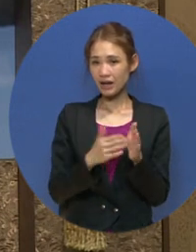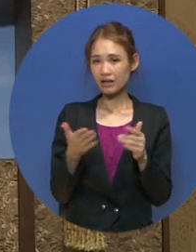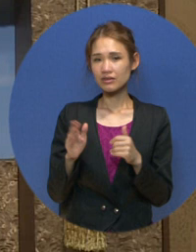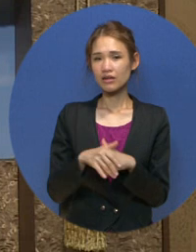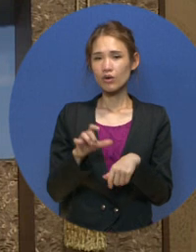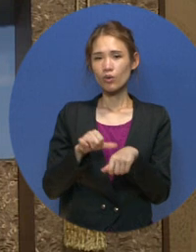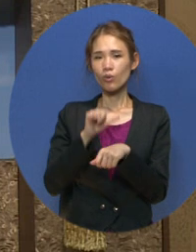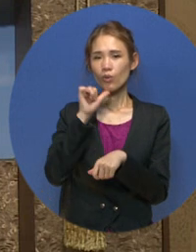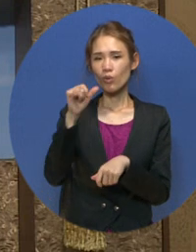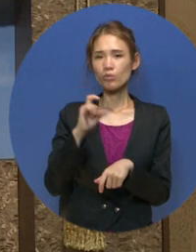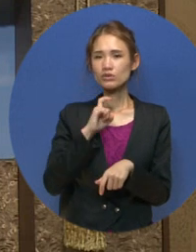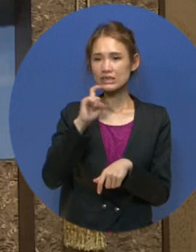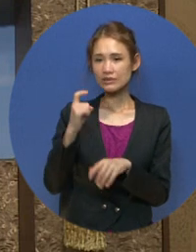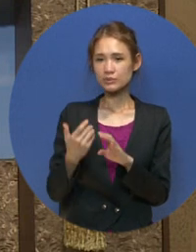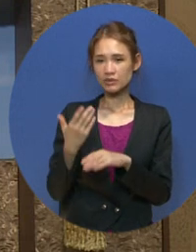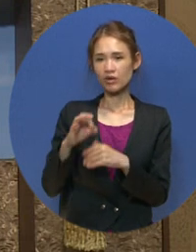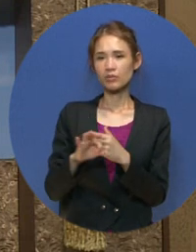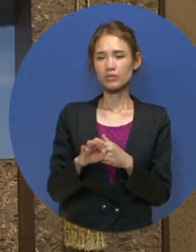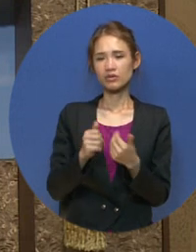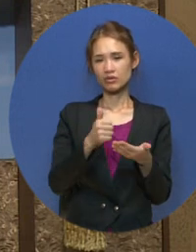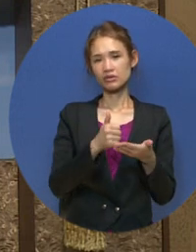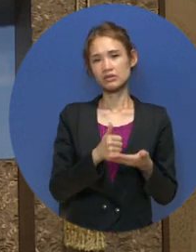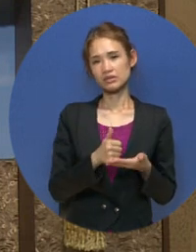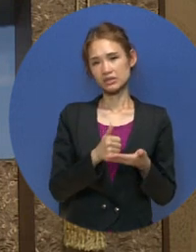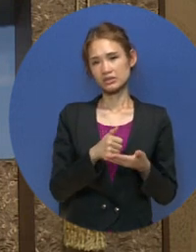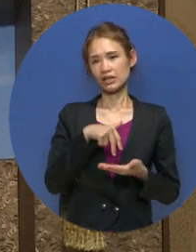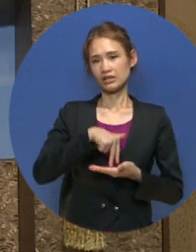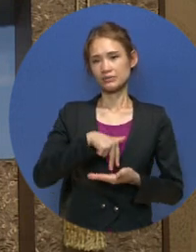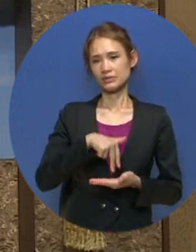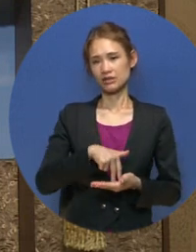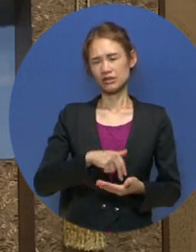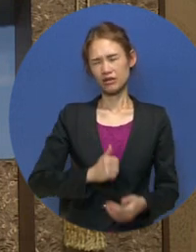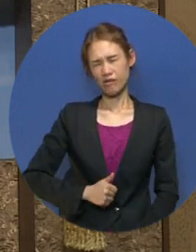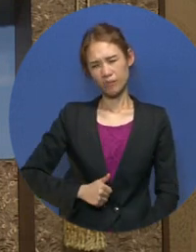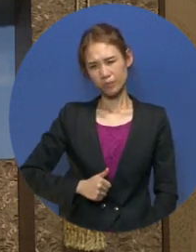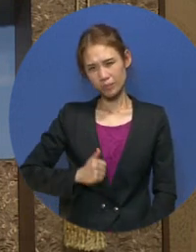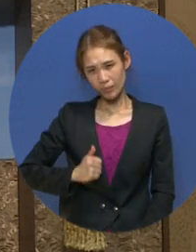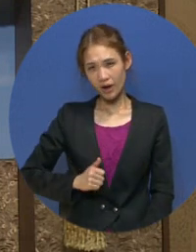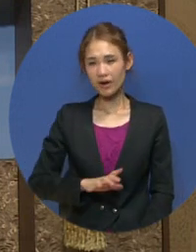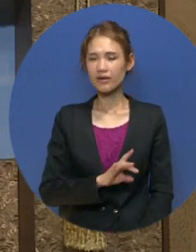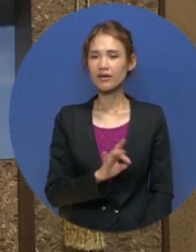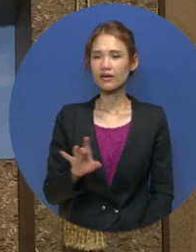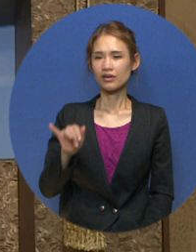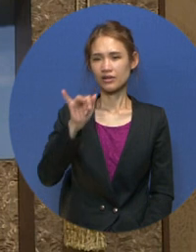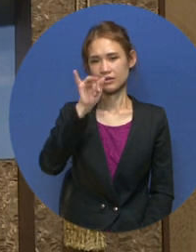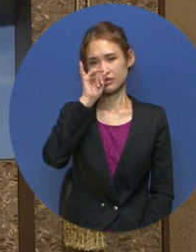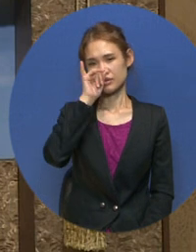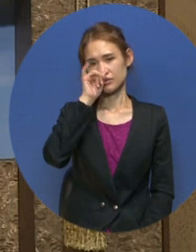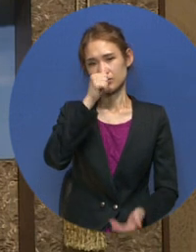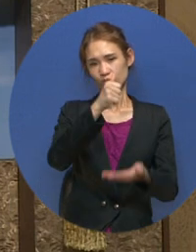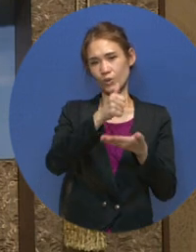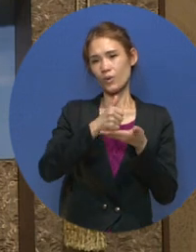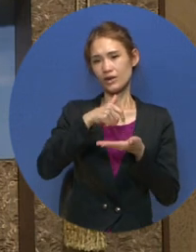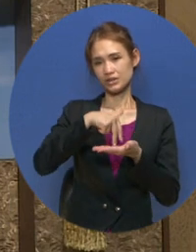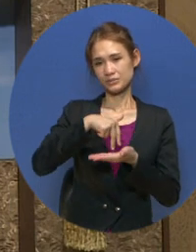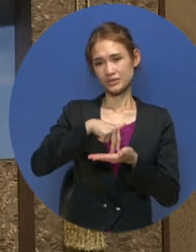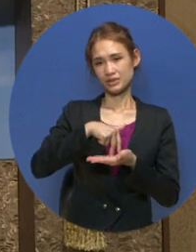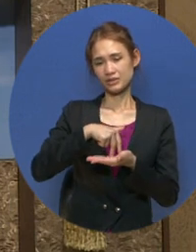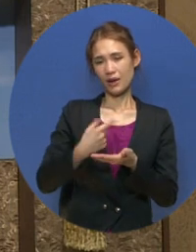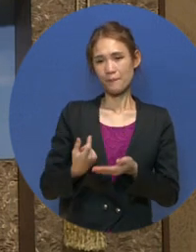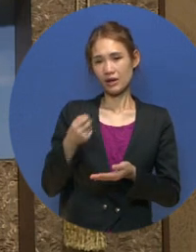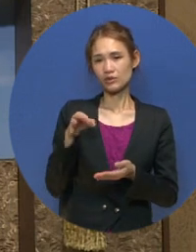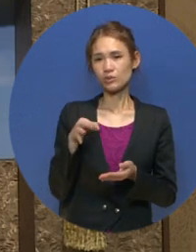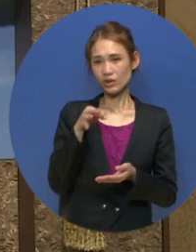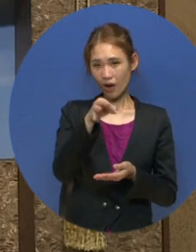되면 고객들 입장에서 화를 내시는 고객들이 덜어 있습니다. 고객 입장에서는 빨리 비용을